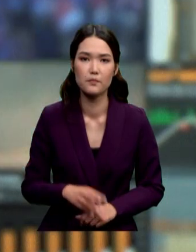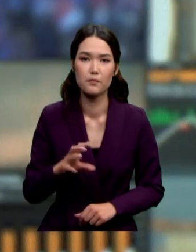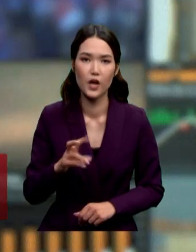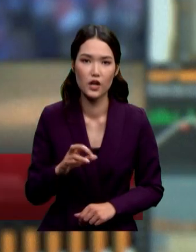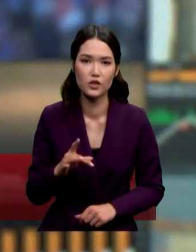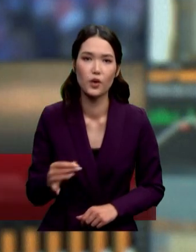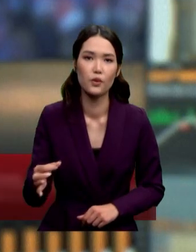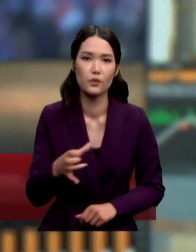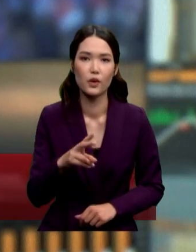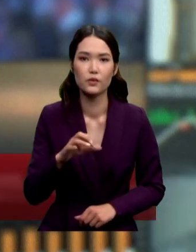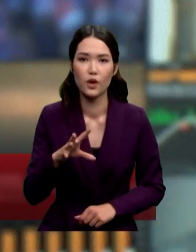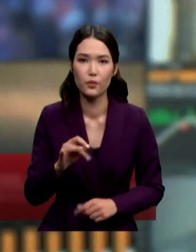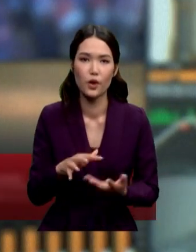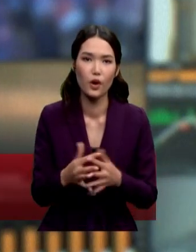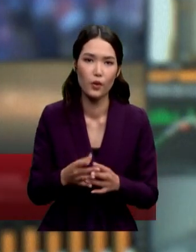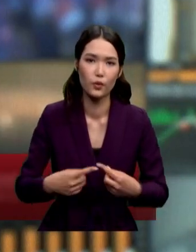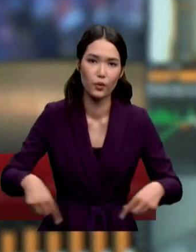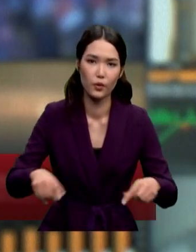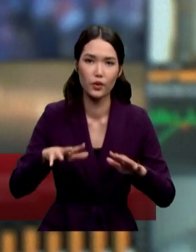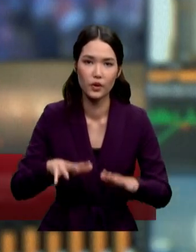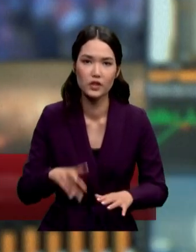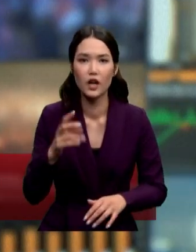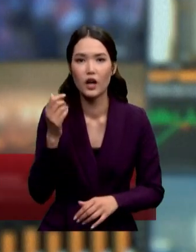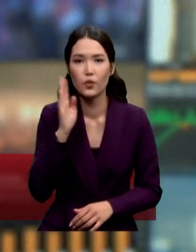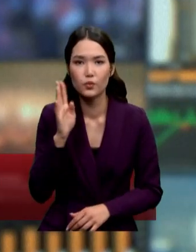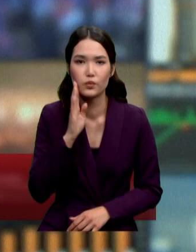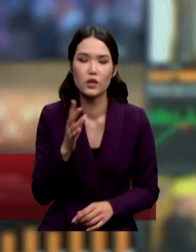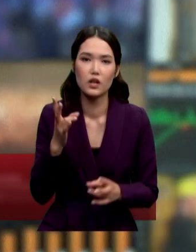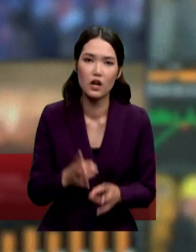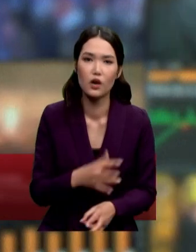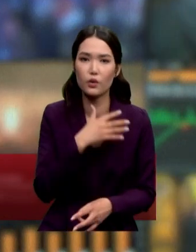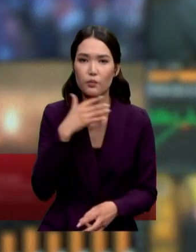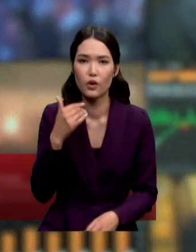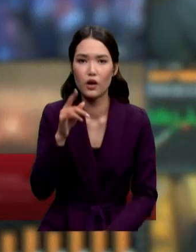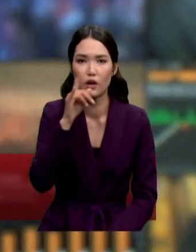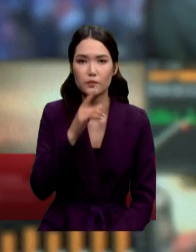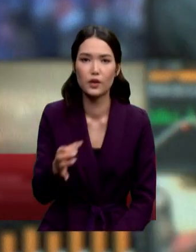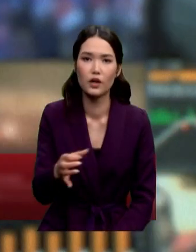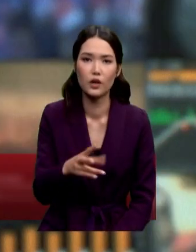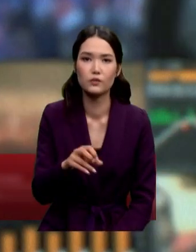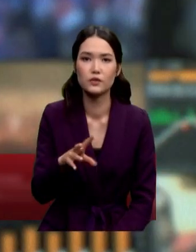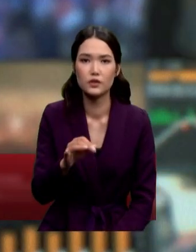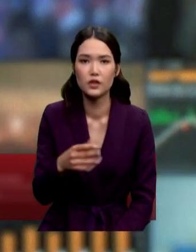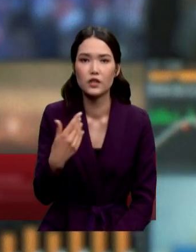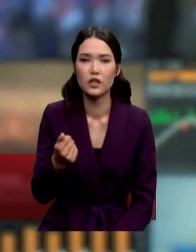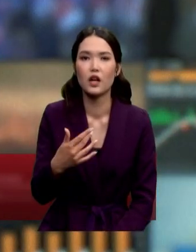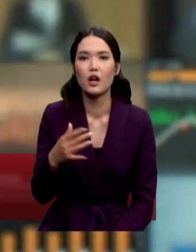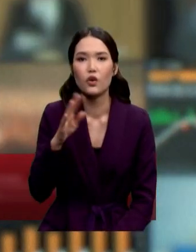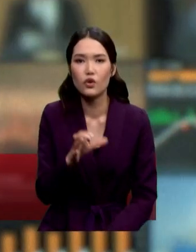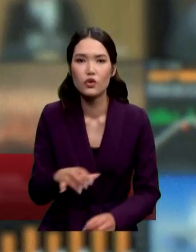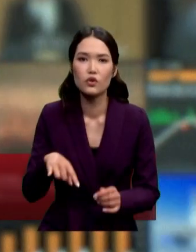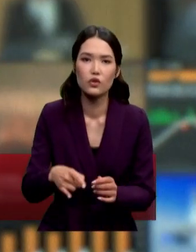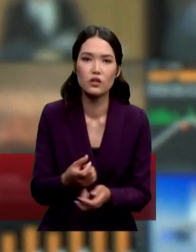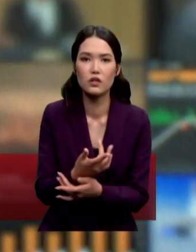Маңғыстау облысында Дәулет ауылдық округінің тұрғындары кәріз суынан зардап шегіп отыр. Мұнайлы ауданына қарасты елді мекенде кәріз құдықтары әбден